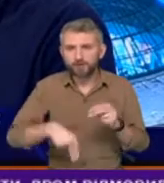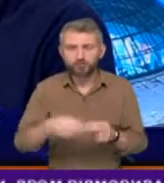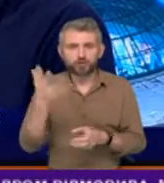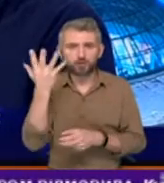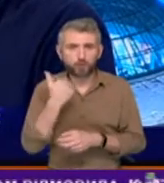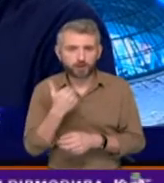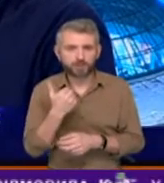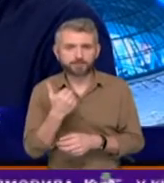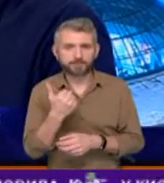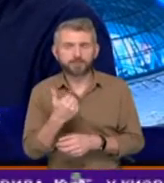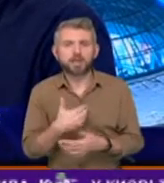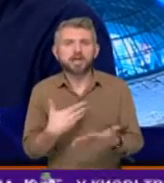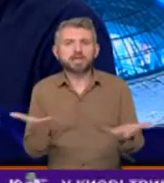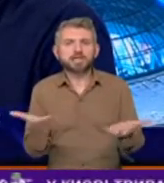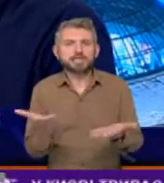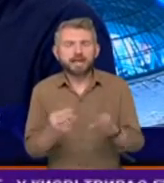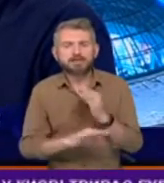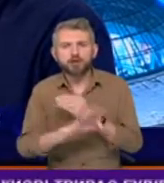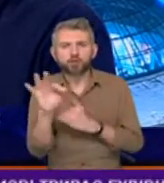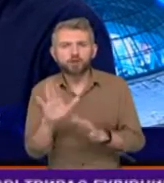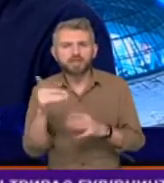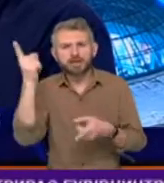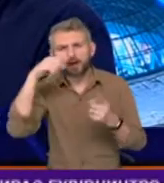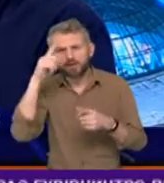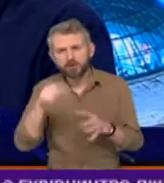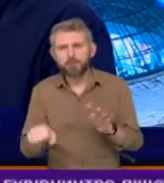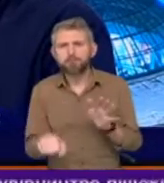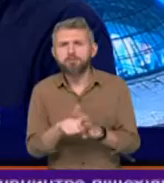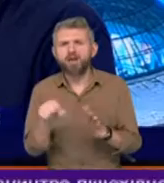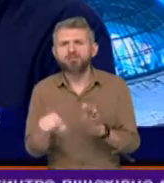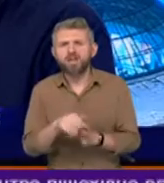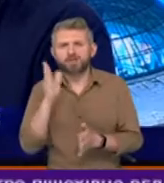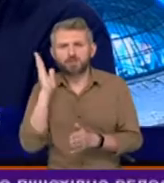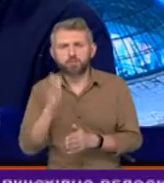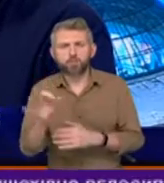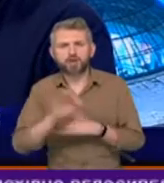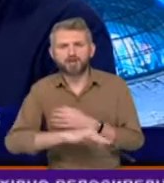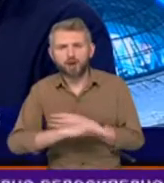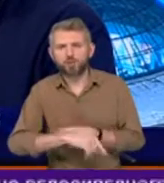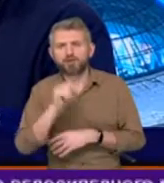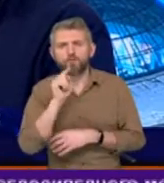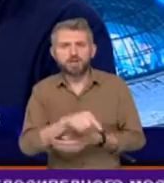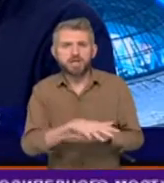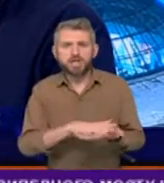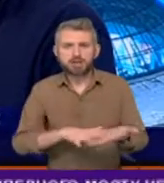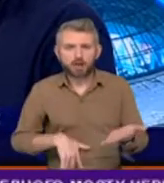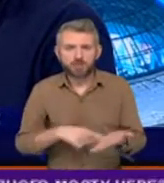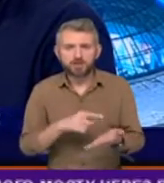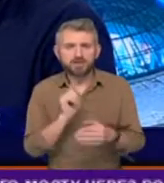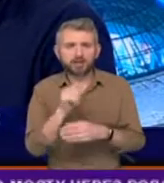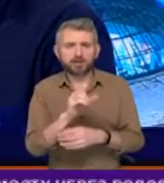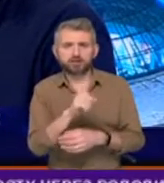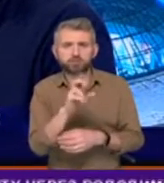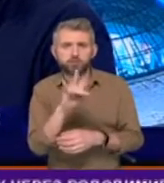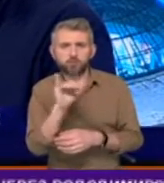коли десь на сході тільки оті казочки бандерівці перейдуть якісь на заході, та вони там далі там за Збручем, вони там